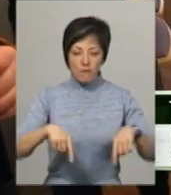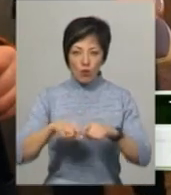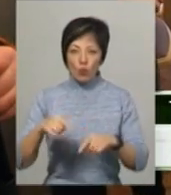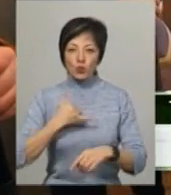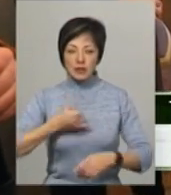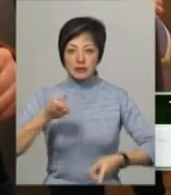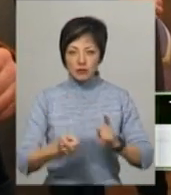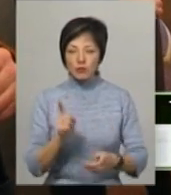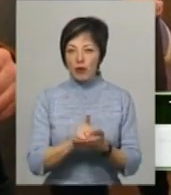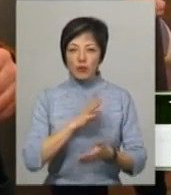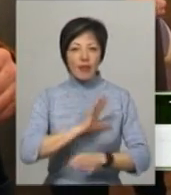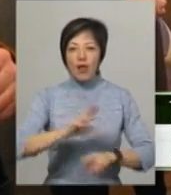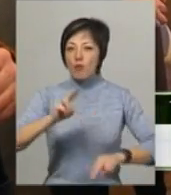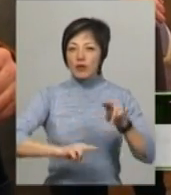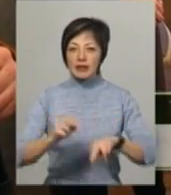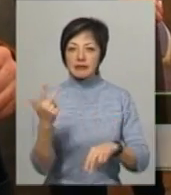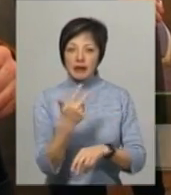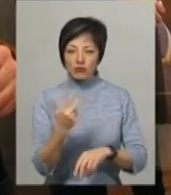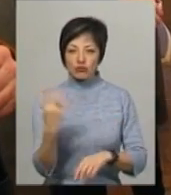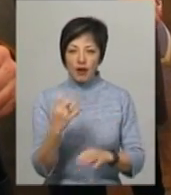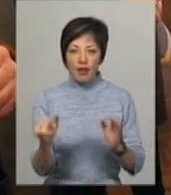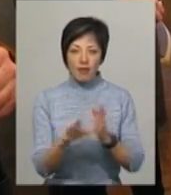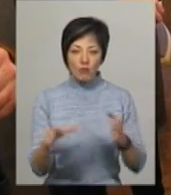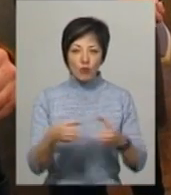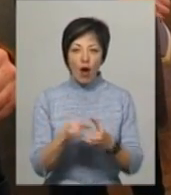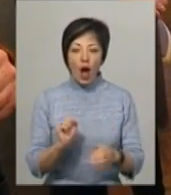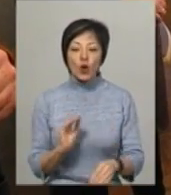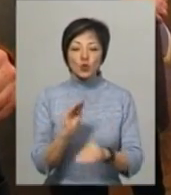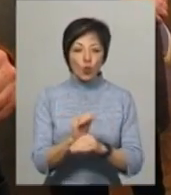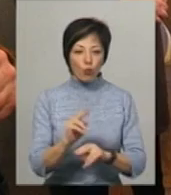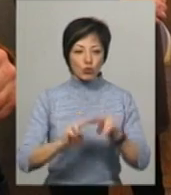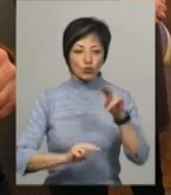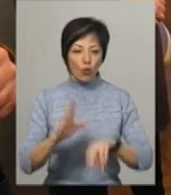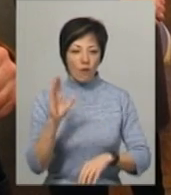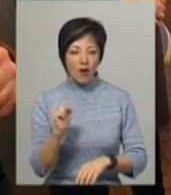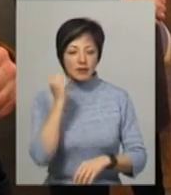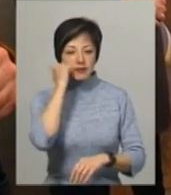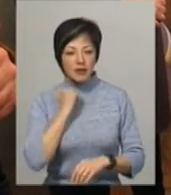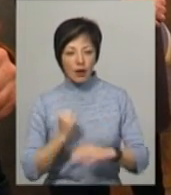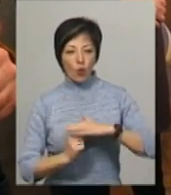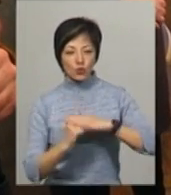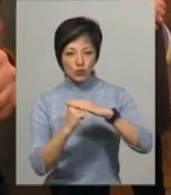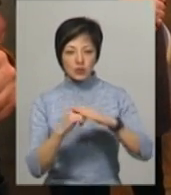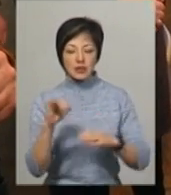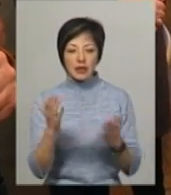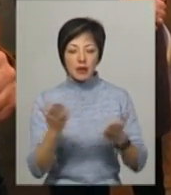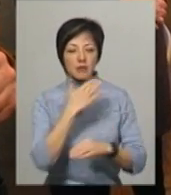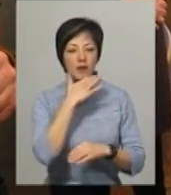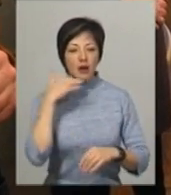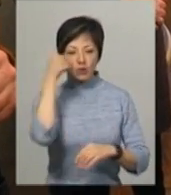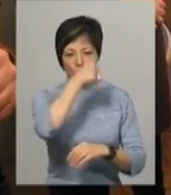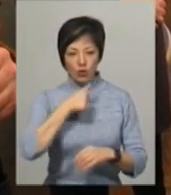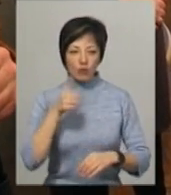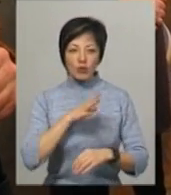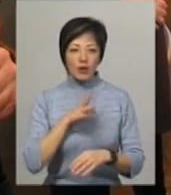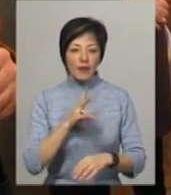дійсно має бути не будівництво третього і четвертого енергоблоку, а добудова на старих конструкціях, які багато років були